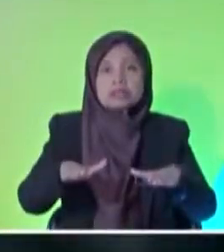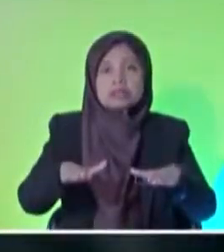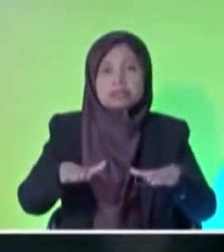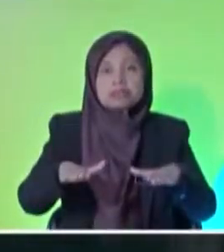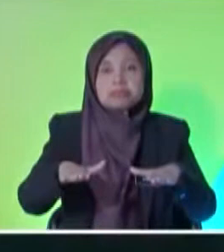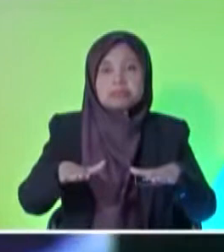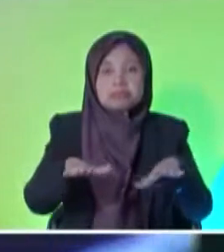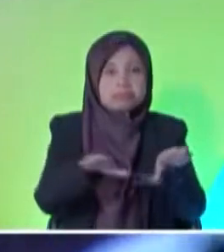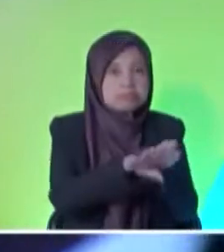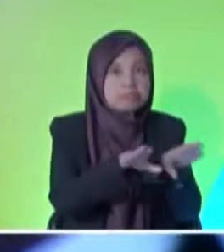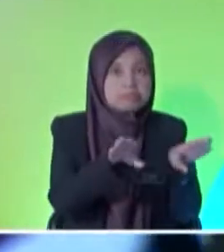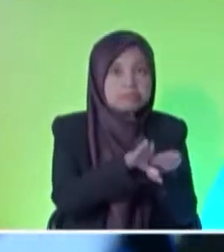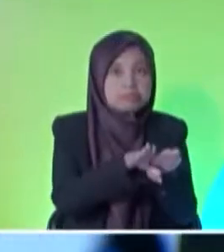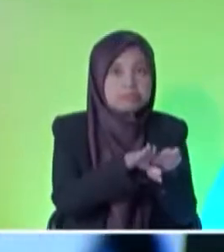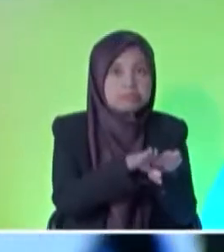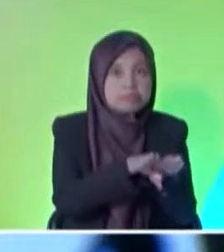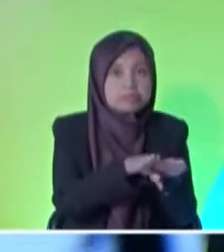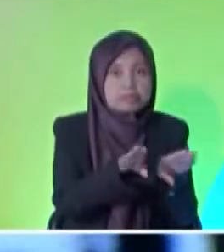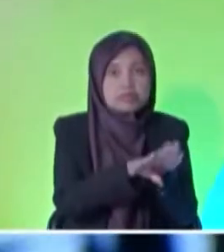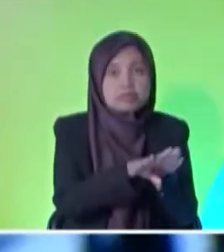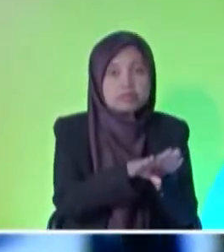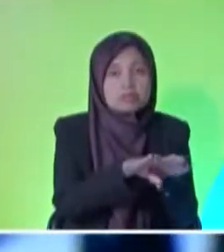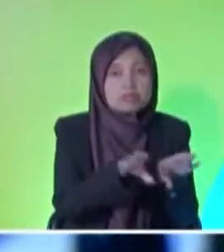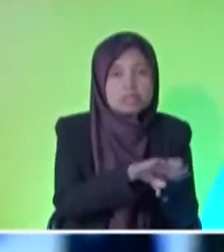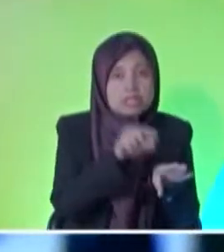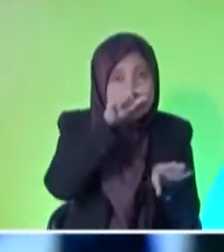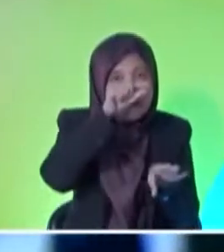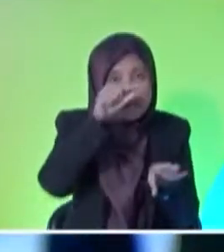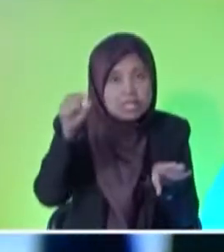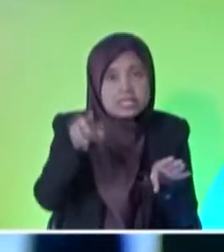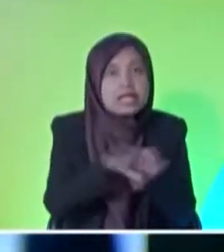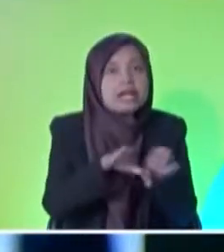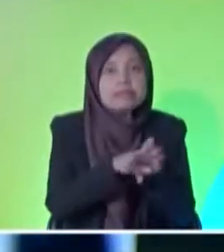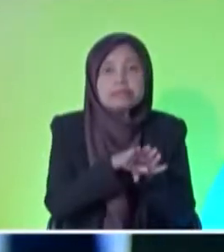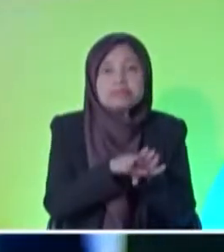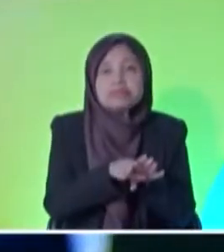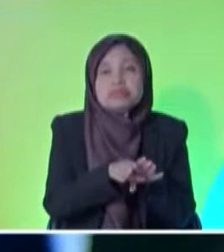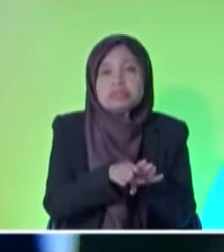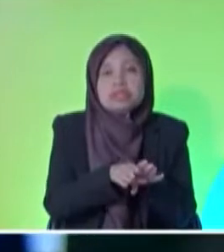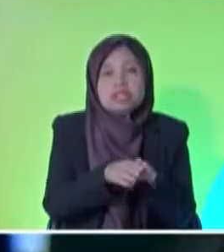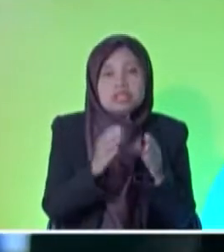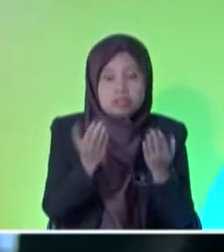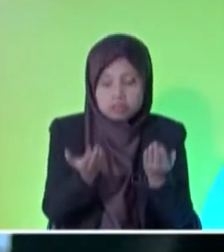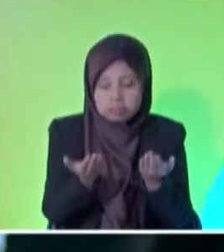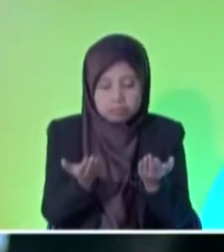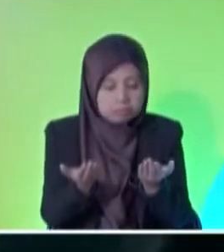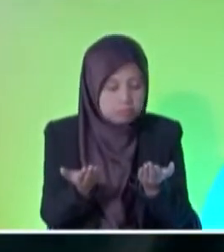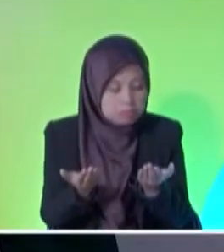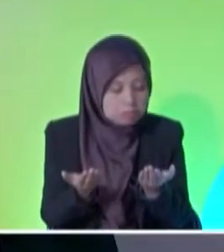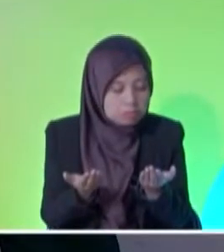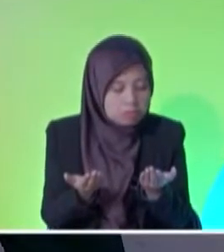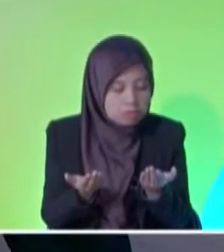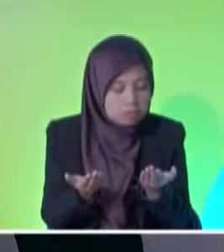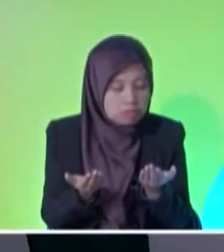aja mudahan sebenarnya chock ini Hai nipis khan Oke tengok yang tengah masih ada Lagian